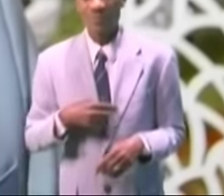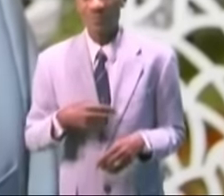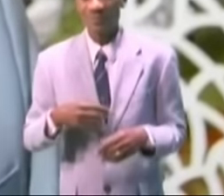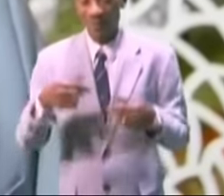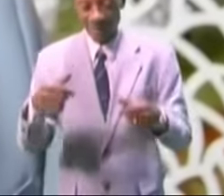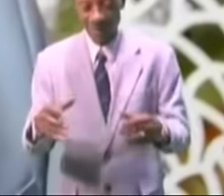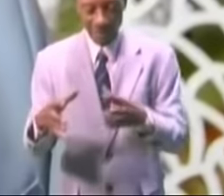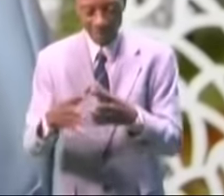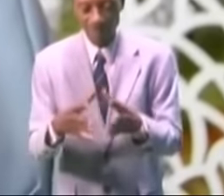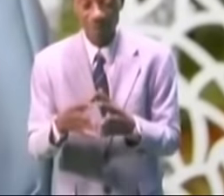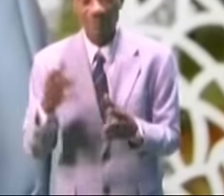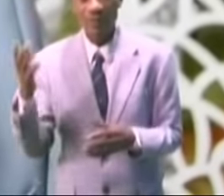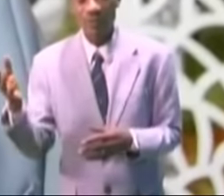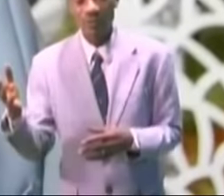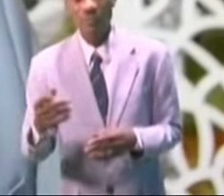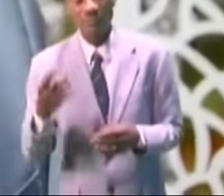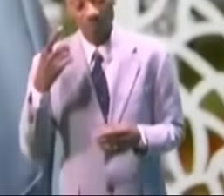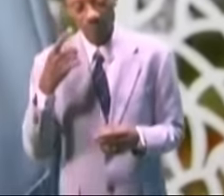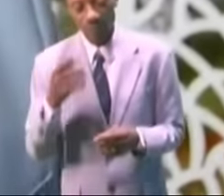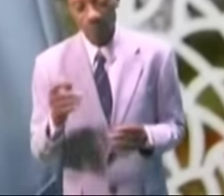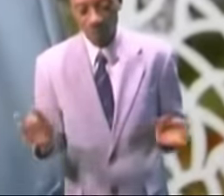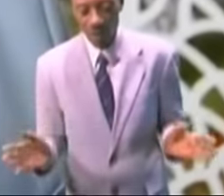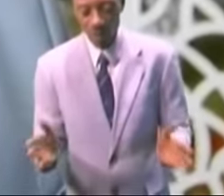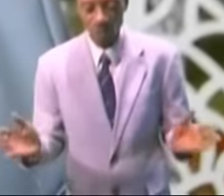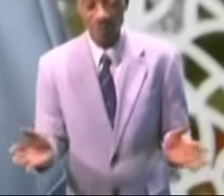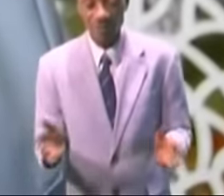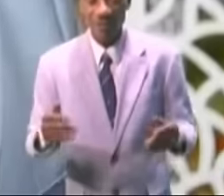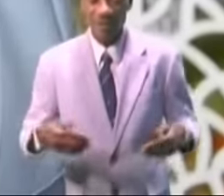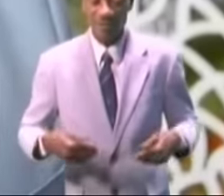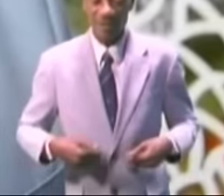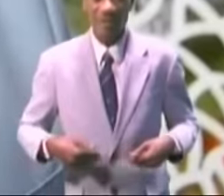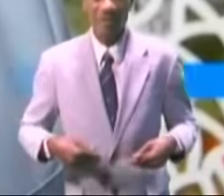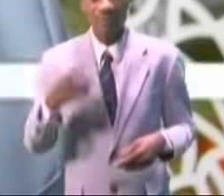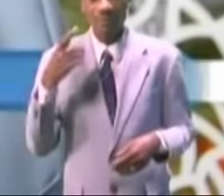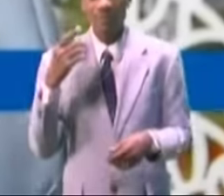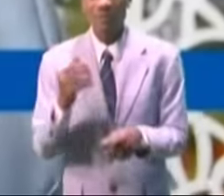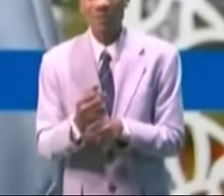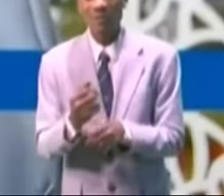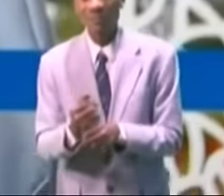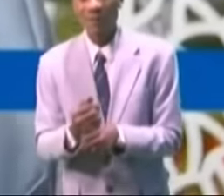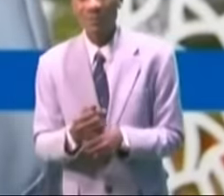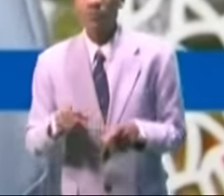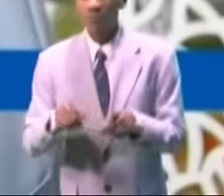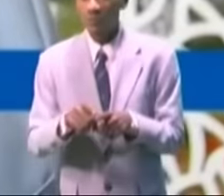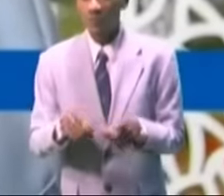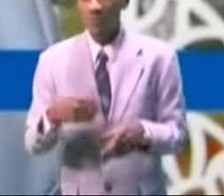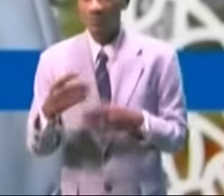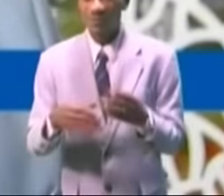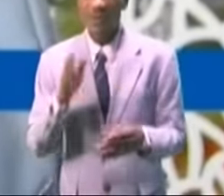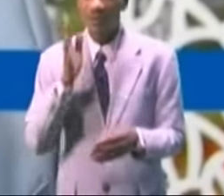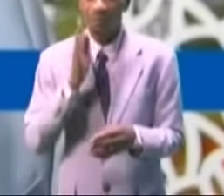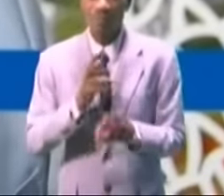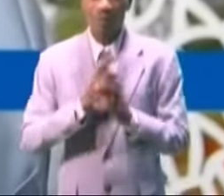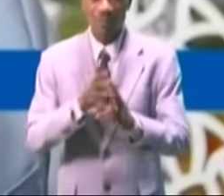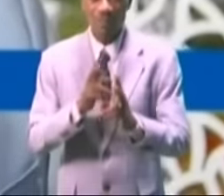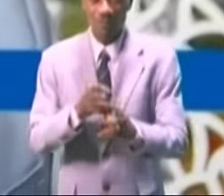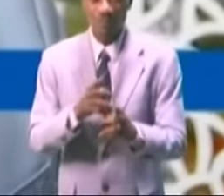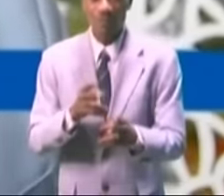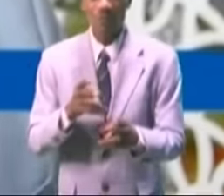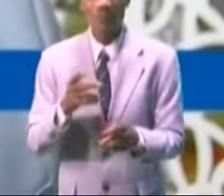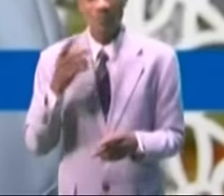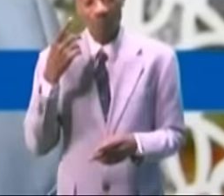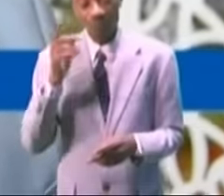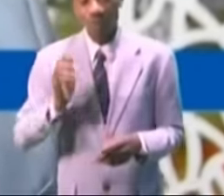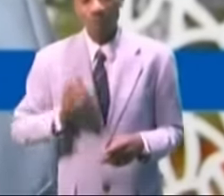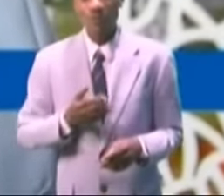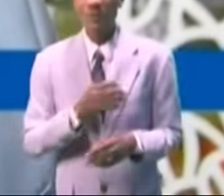pour m'avoir désigné m'accompagner. Je remercie aussi le président de Milapro, qui a mobilisé beaucoup de